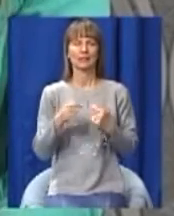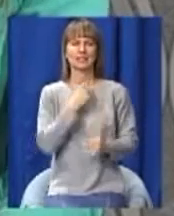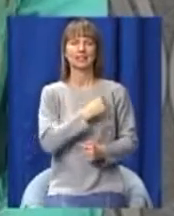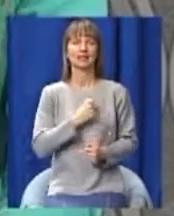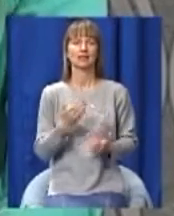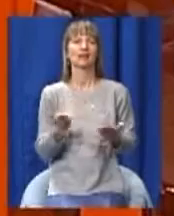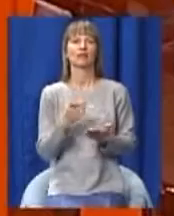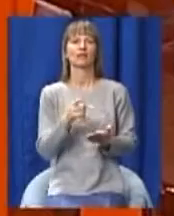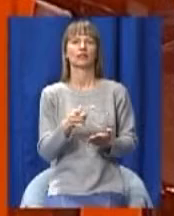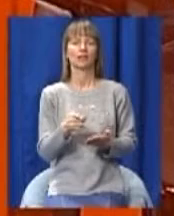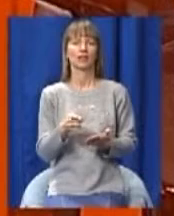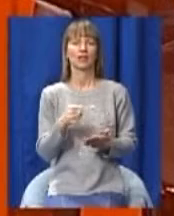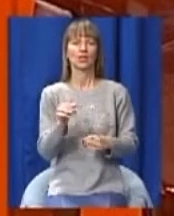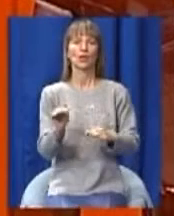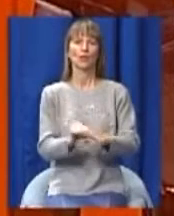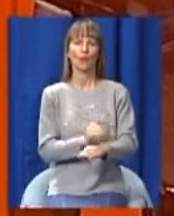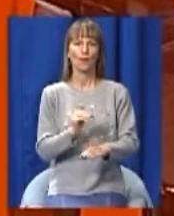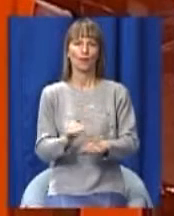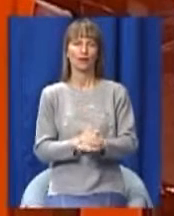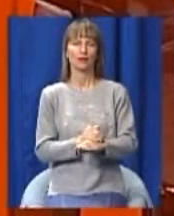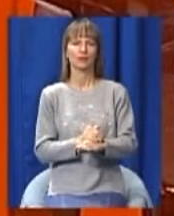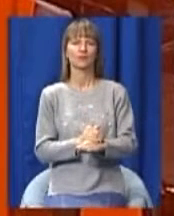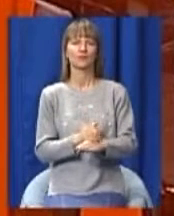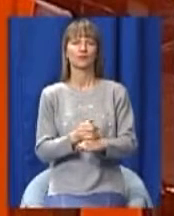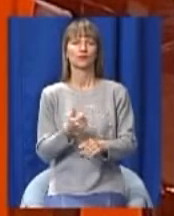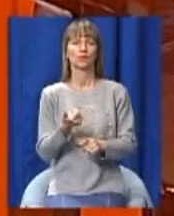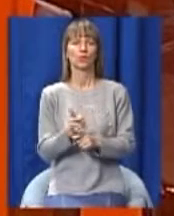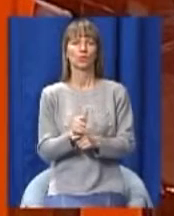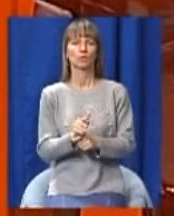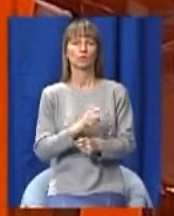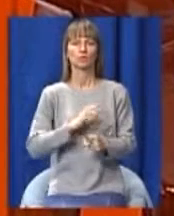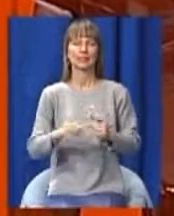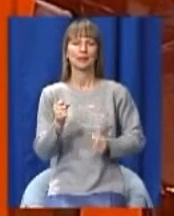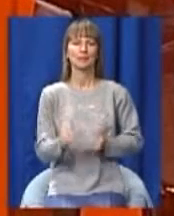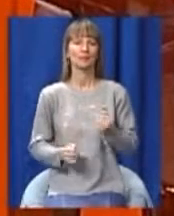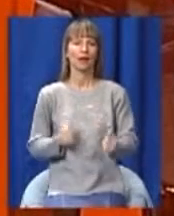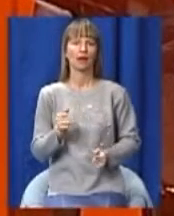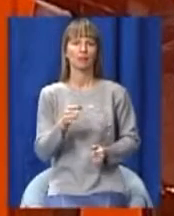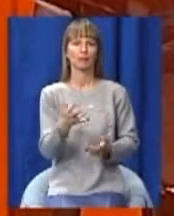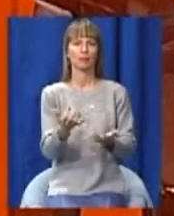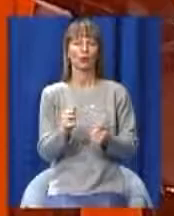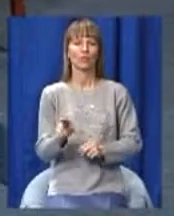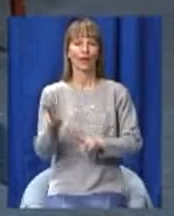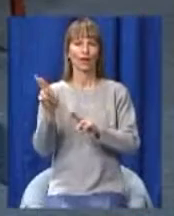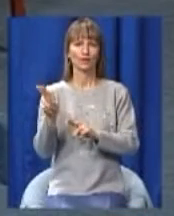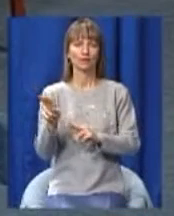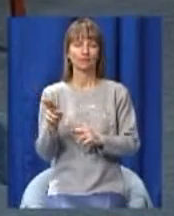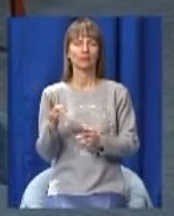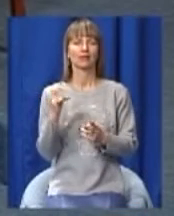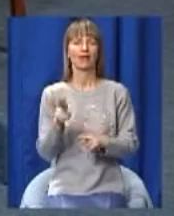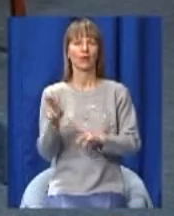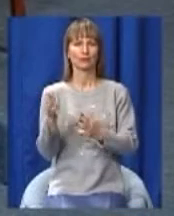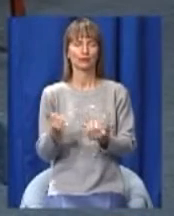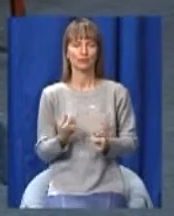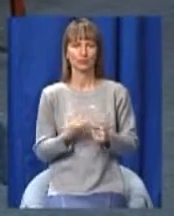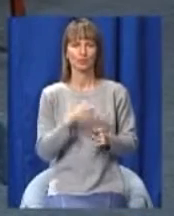чи які вони? Вони добрі, вони дуже швидко бігають і їх беруть на охоту. Навіть на полювання